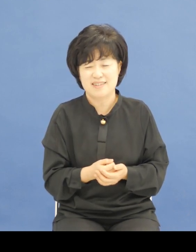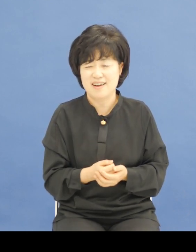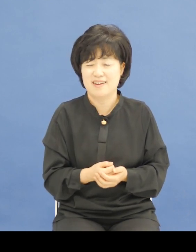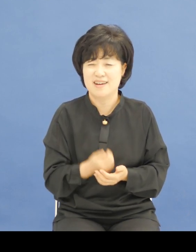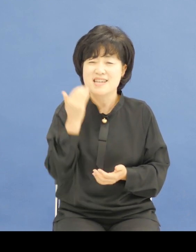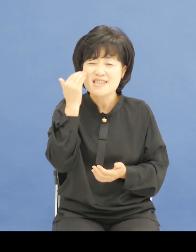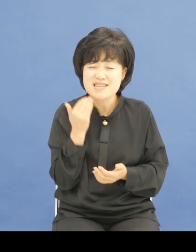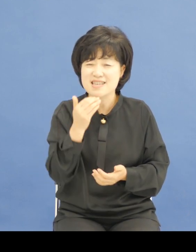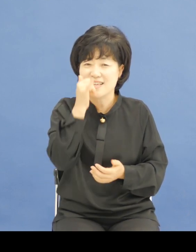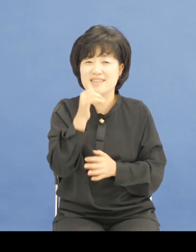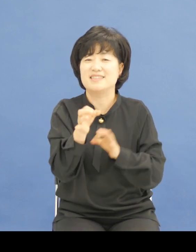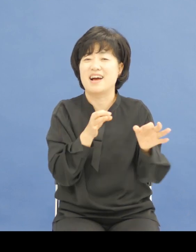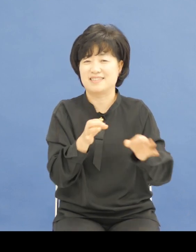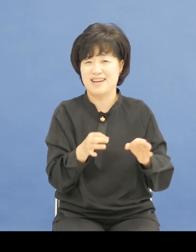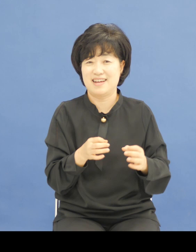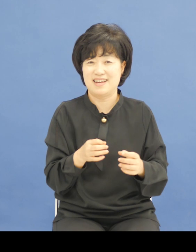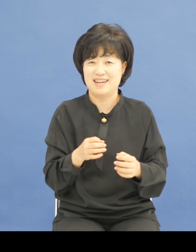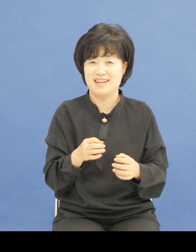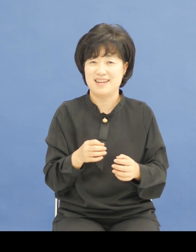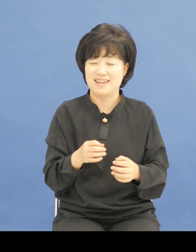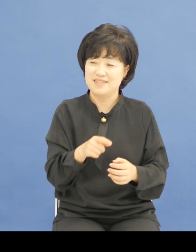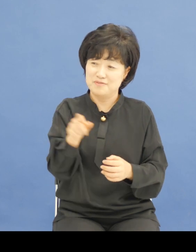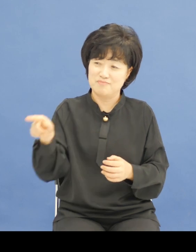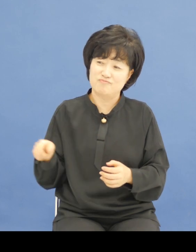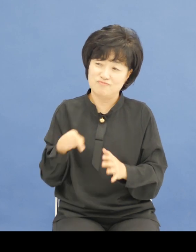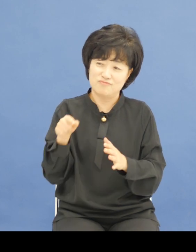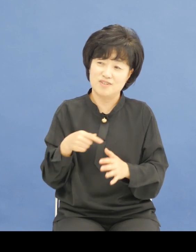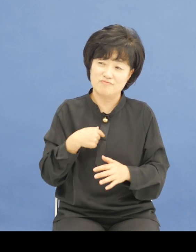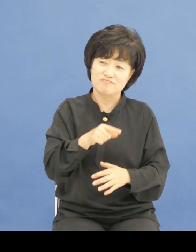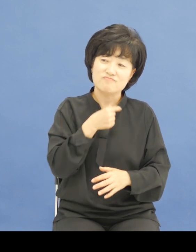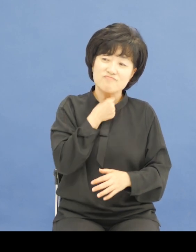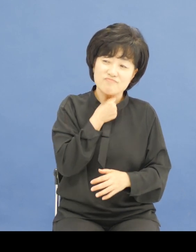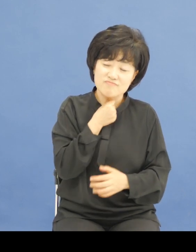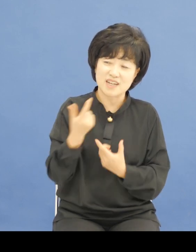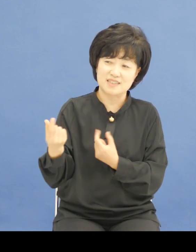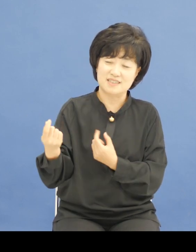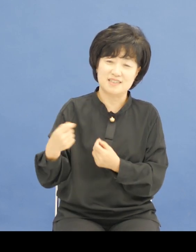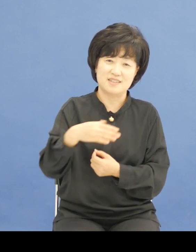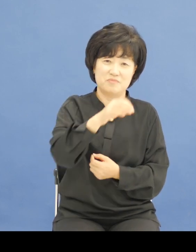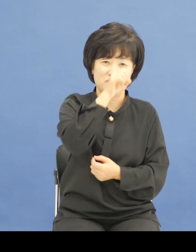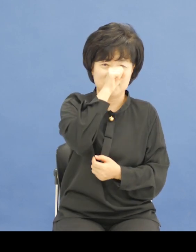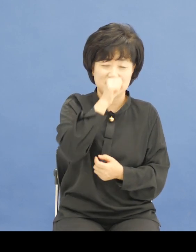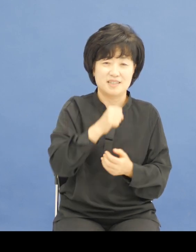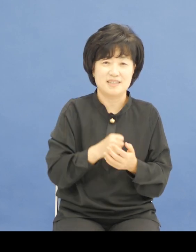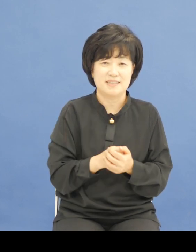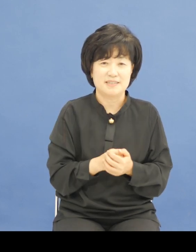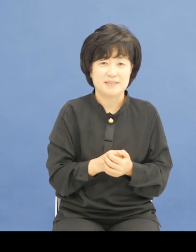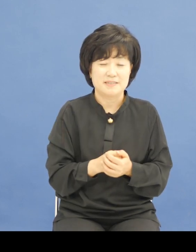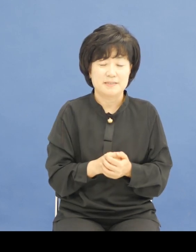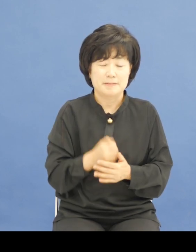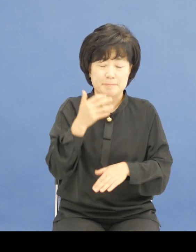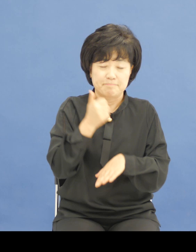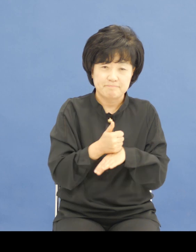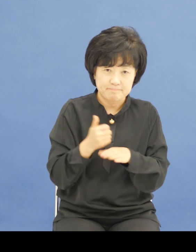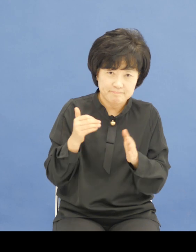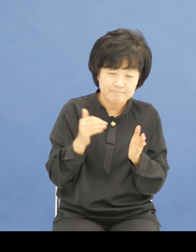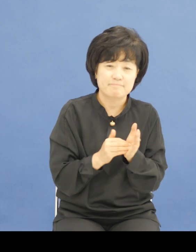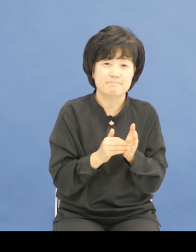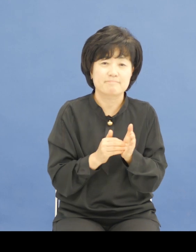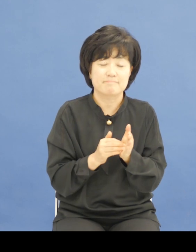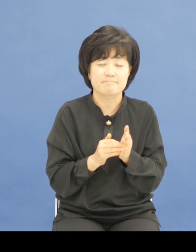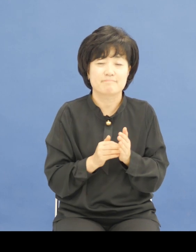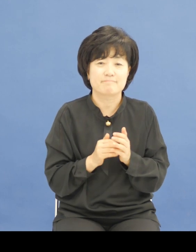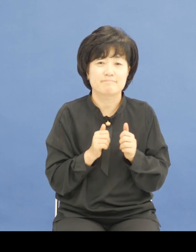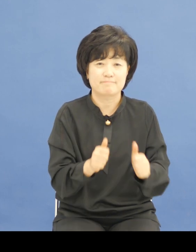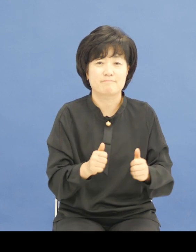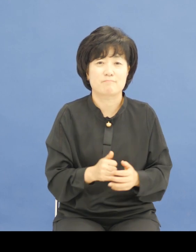앞으로도 이런 식으로 내가 할 수 있는 것까지는 하지 할 수 없는 것 가지고 발버둥 치거나 뭐 그러지는 않을 것 같아요. 네. 전 이